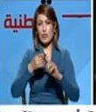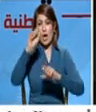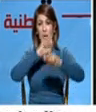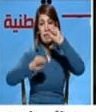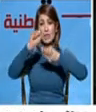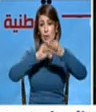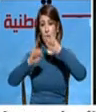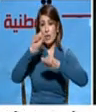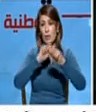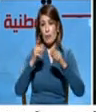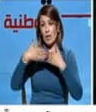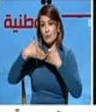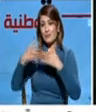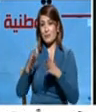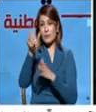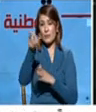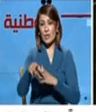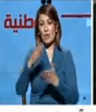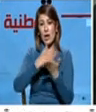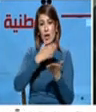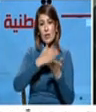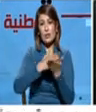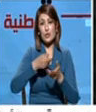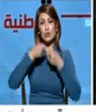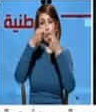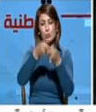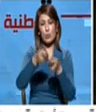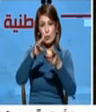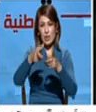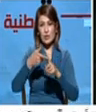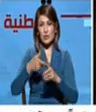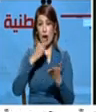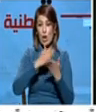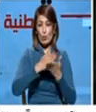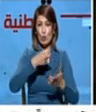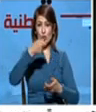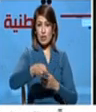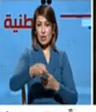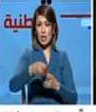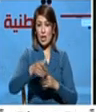استعمال معنا تنظيم الاسبقيه احنا